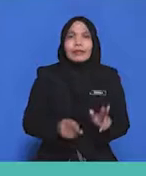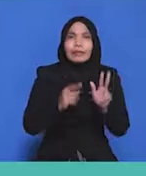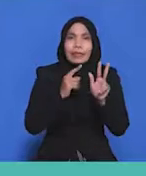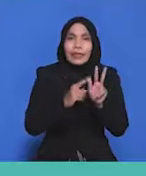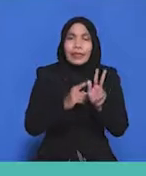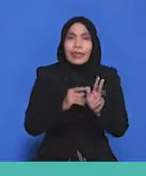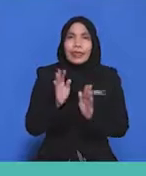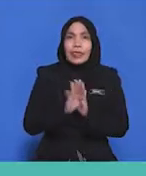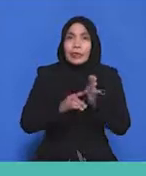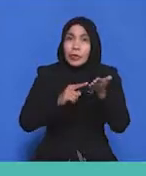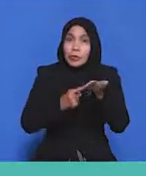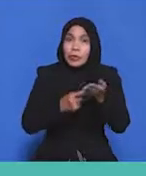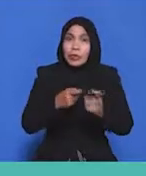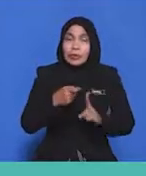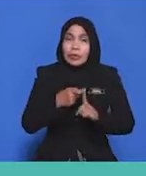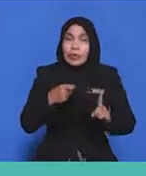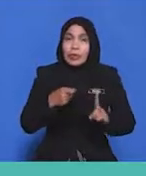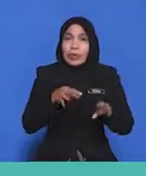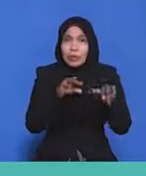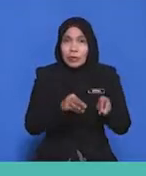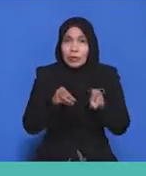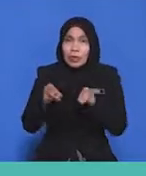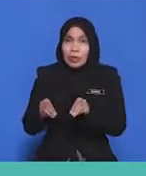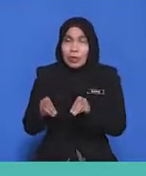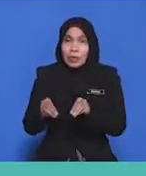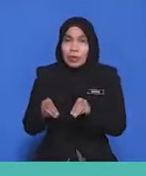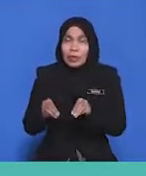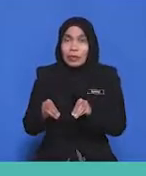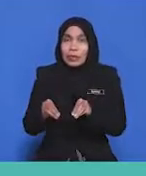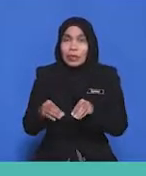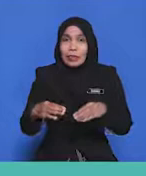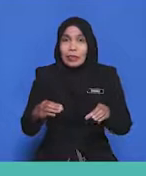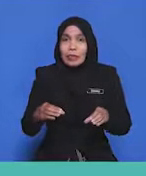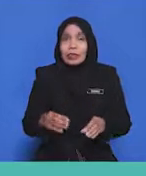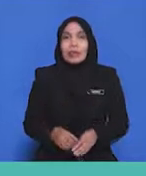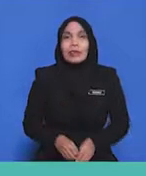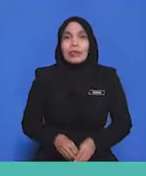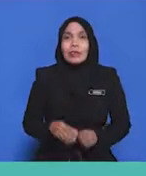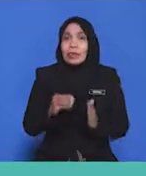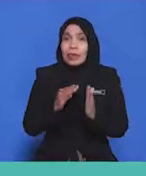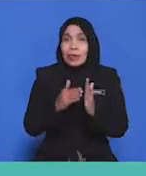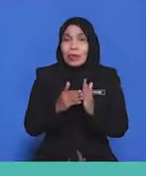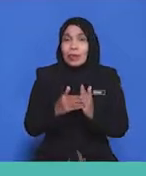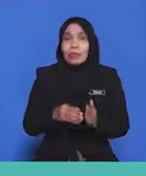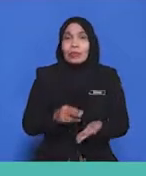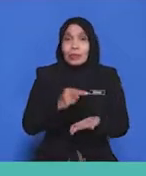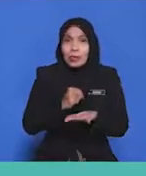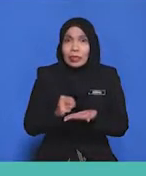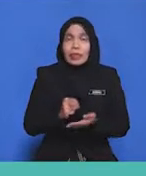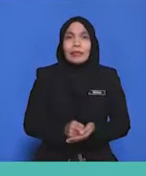dari pemindahan norma atau nilai dalam keluarga atau budaya. Dan yang